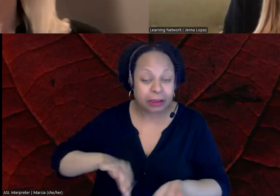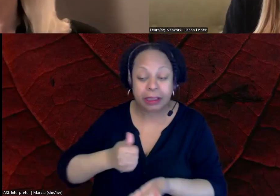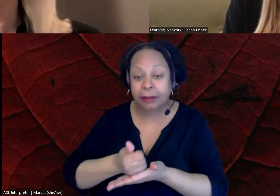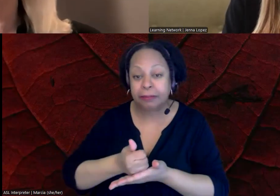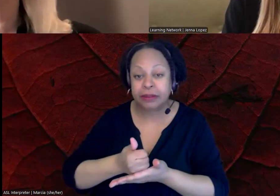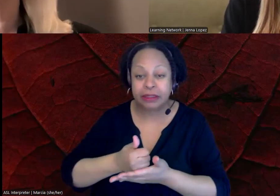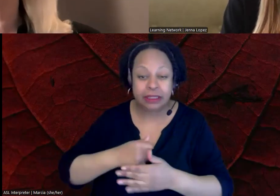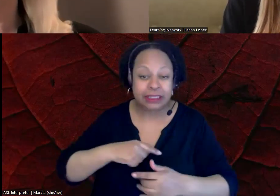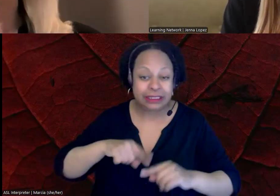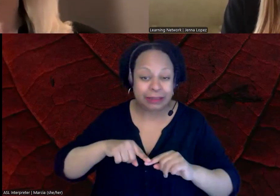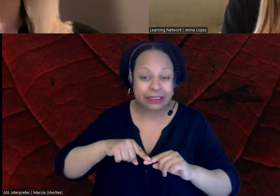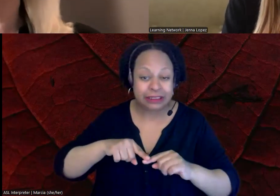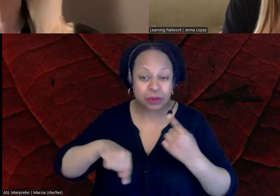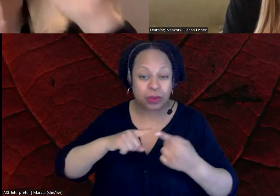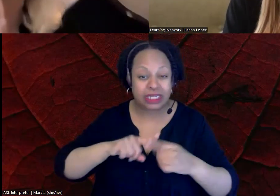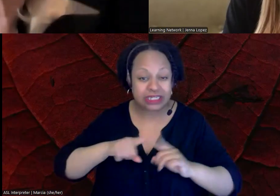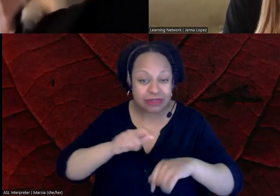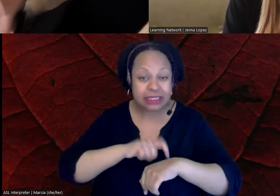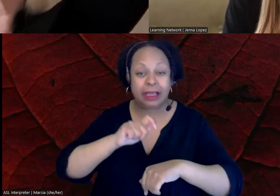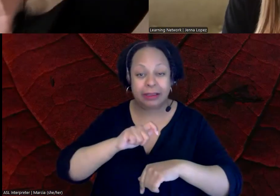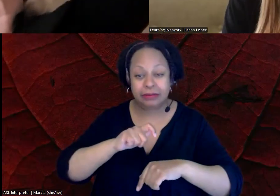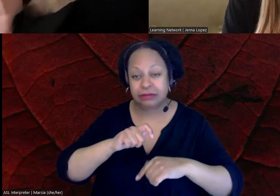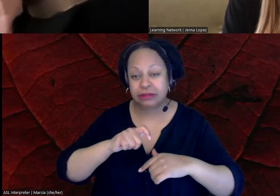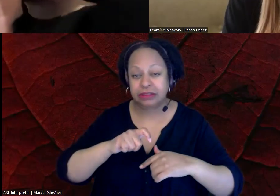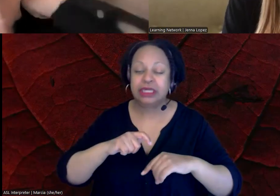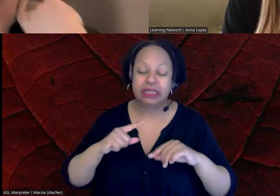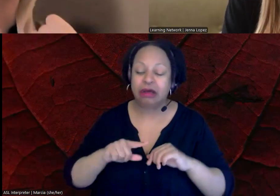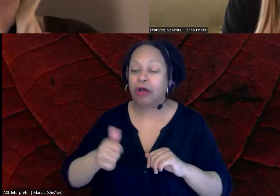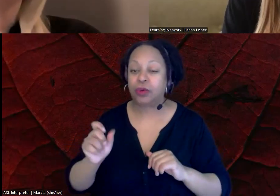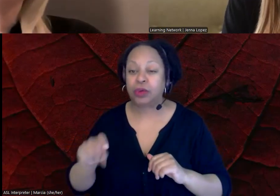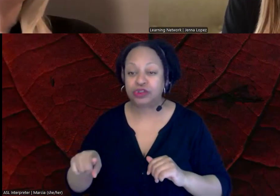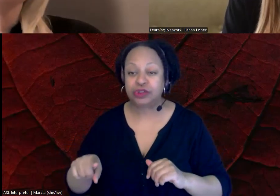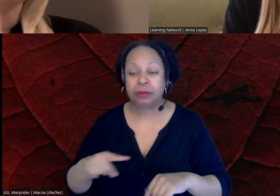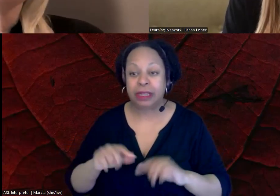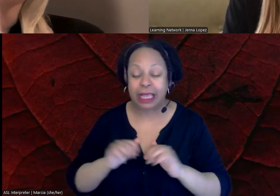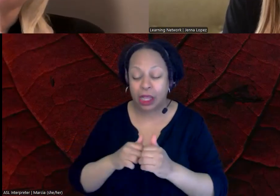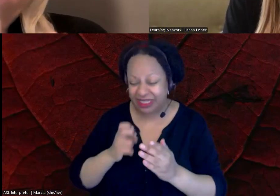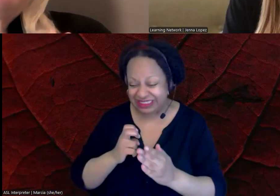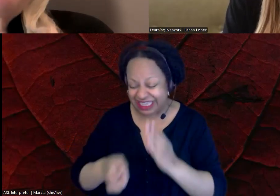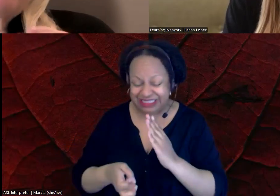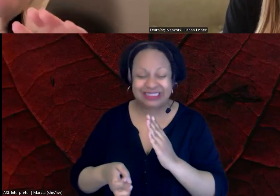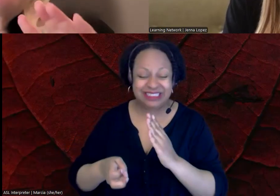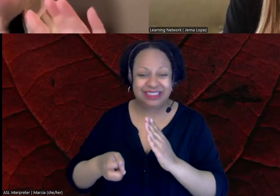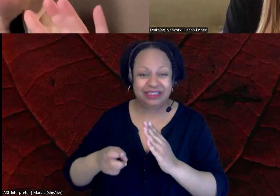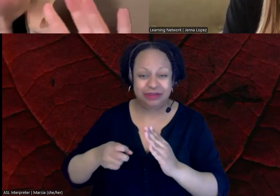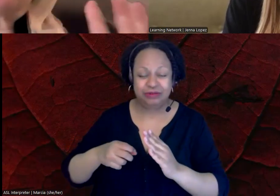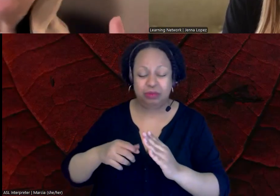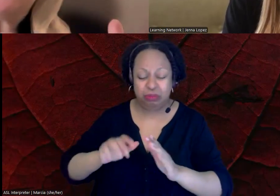autre question, mais l'intensité avec laquelle on a mis ça de l'avant et on continue de la mettre de l'avant, c'est ce à quoi je veux en